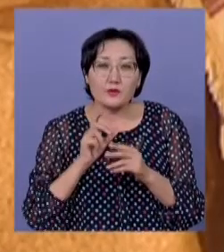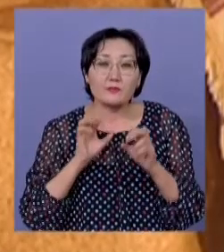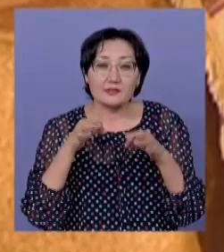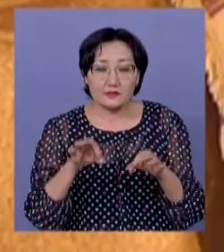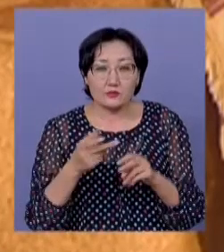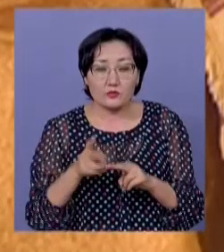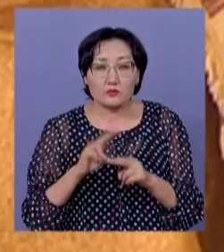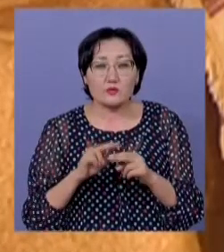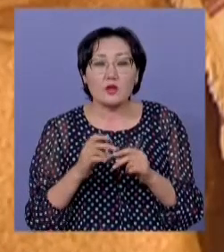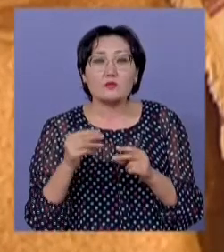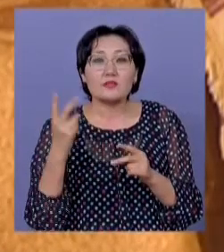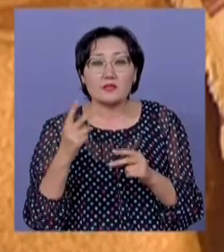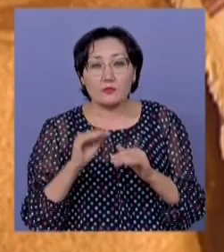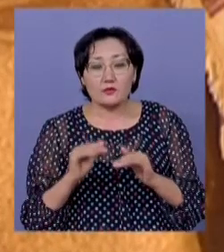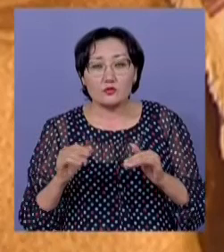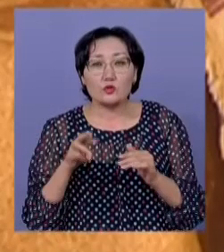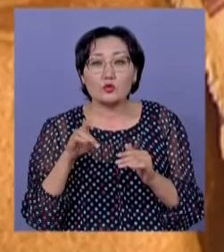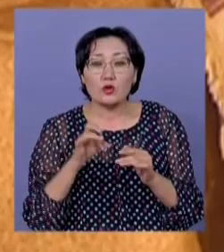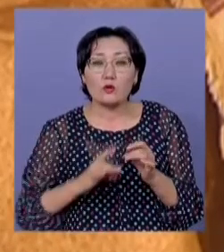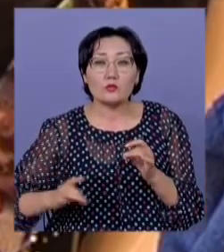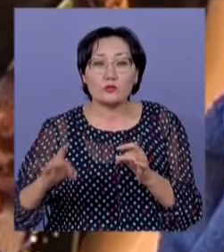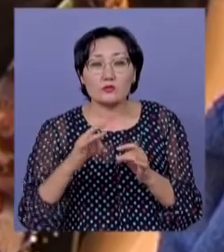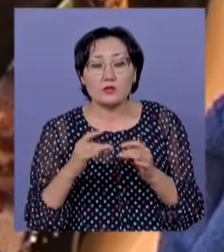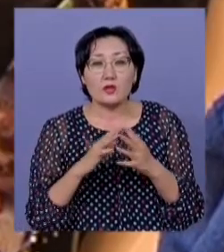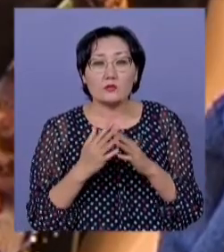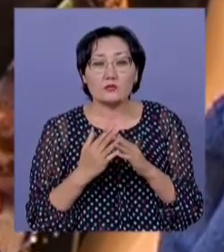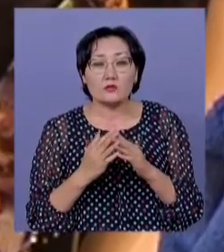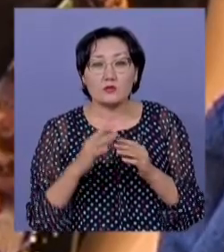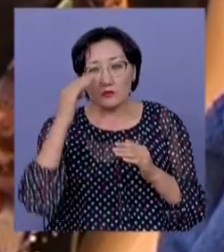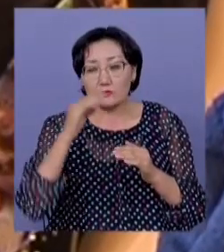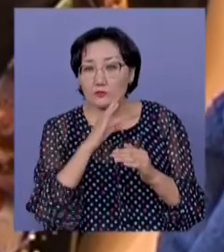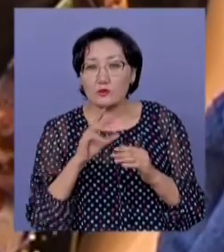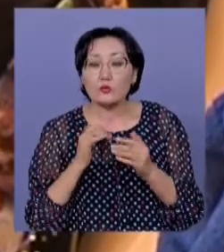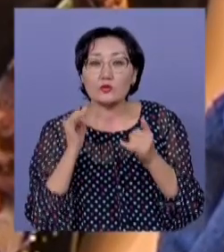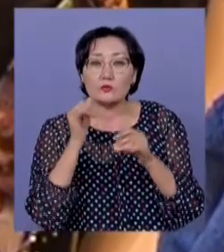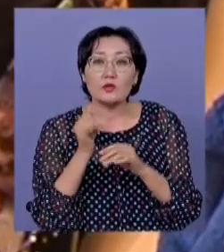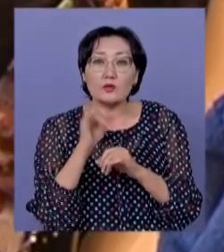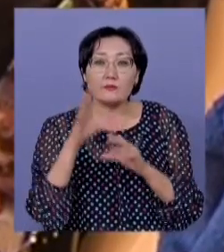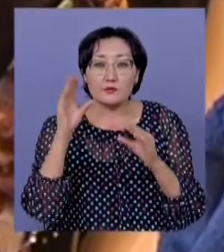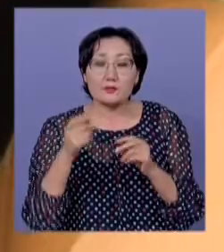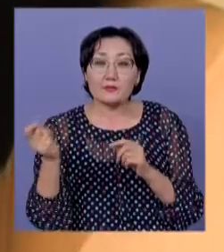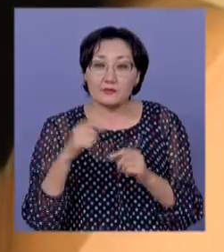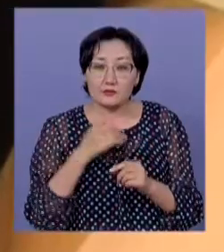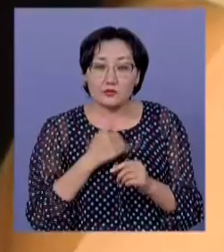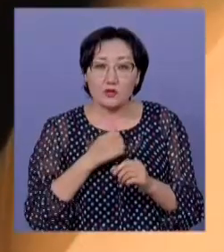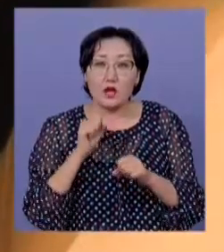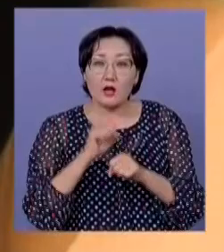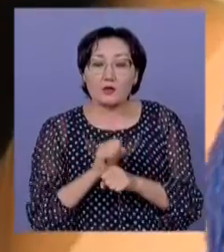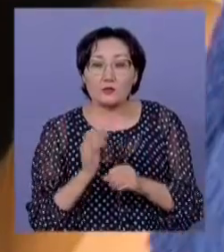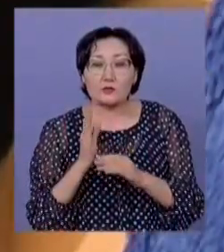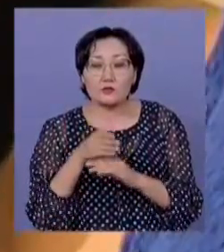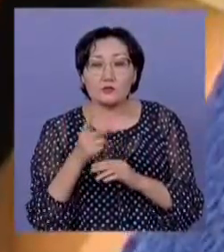Сол күні Эльмира Жәнібекова екі баласымен Тұрар ауылында тұратын, ата-анасының үйіне қонаққа келіп, кеш түспей үйіне жетіп алмақ болған. Аялдамаға шыққан